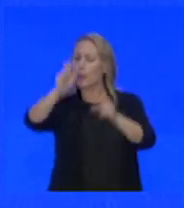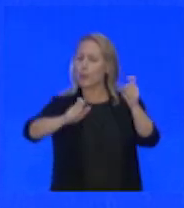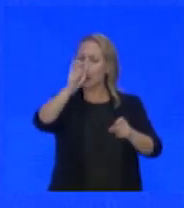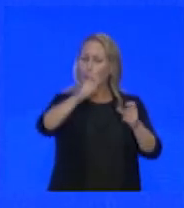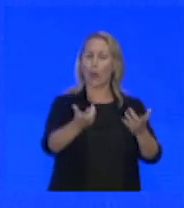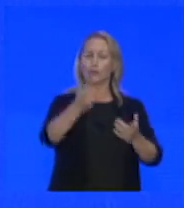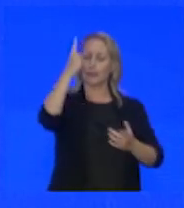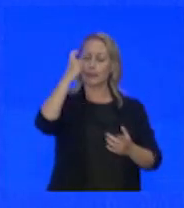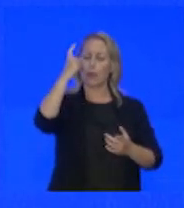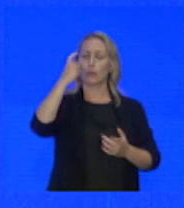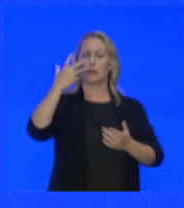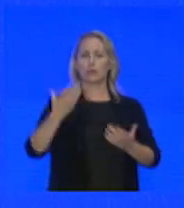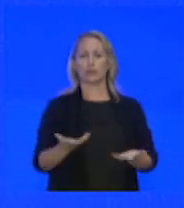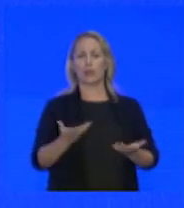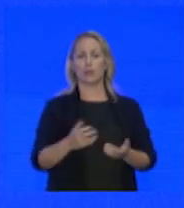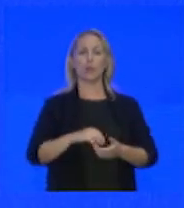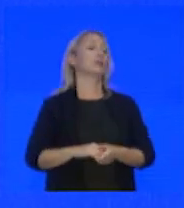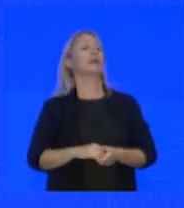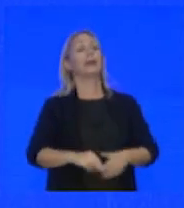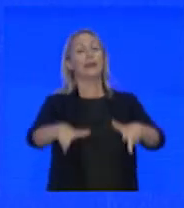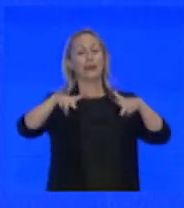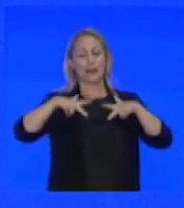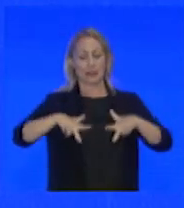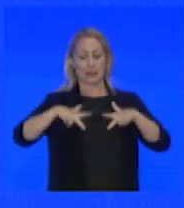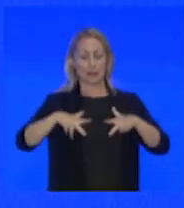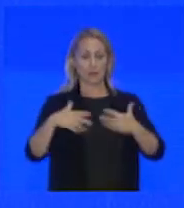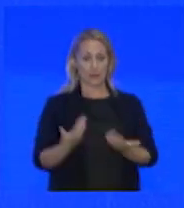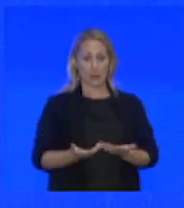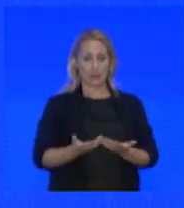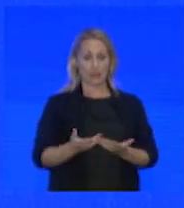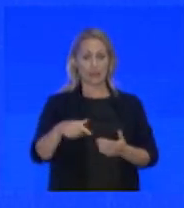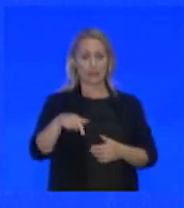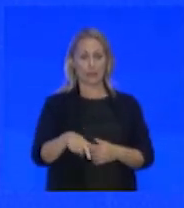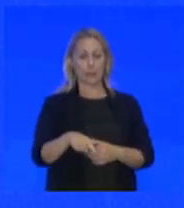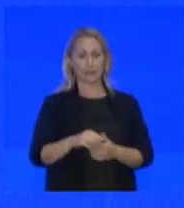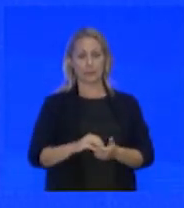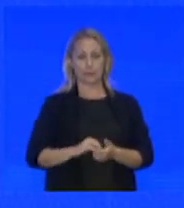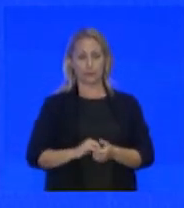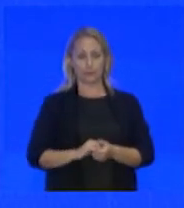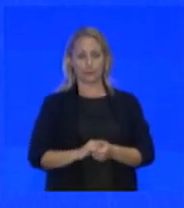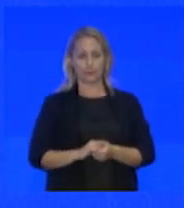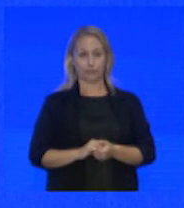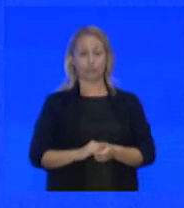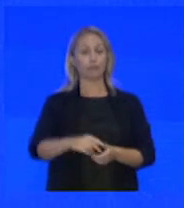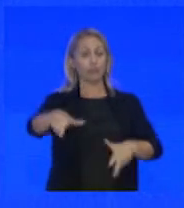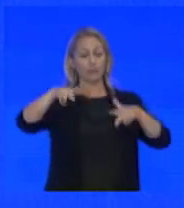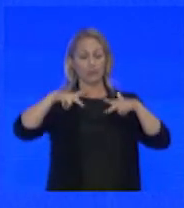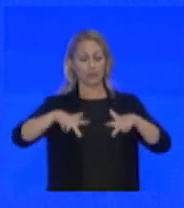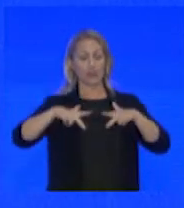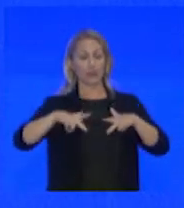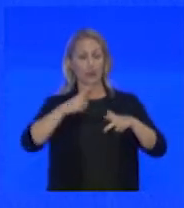χώρα. Καθήκον της κυβέρνησης είναι να επουλώσει τα παλιά τραύματα. Να ενώσει τους